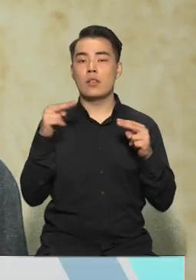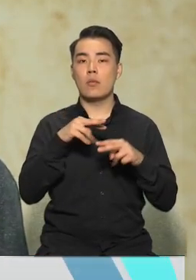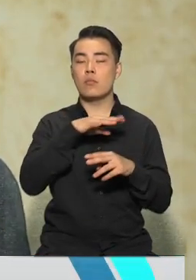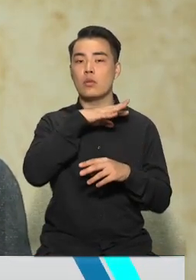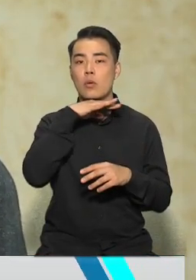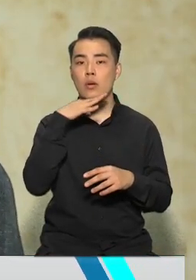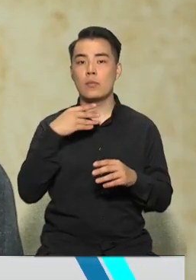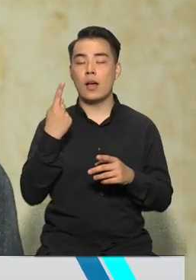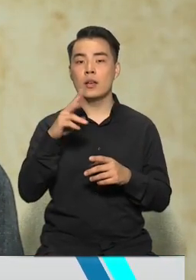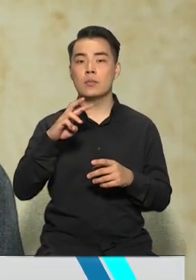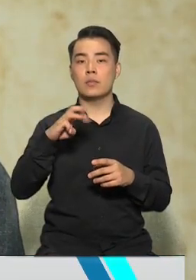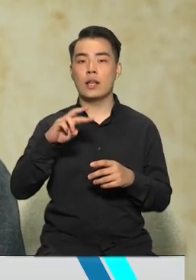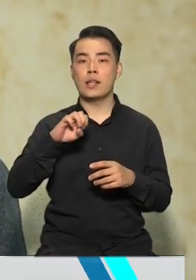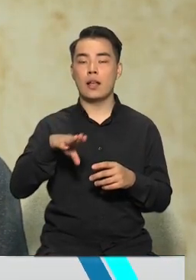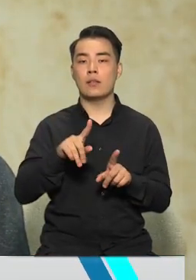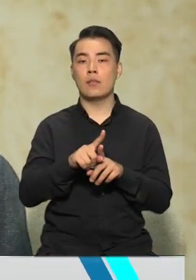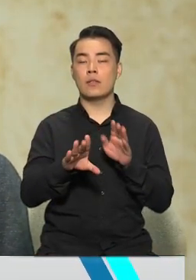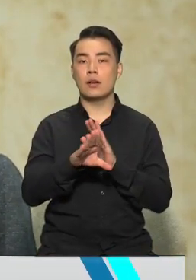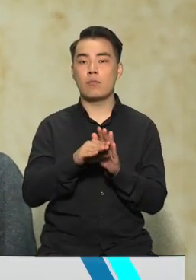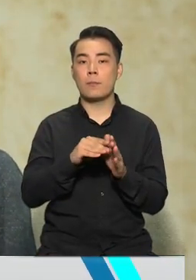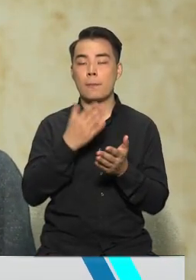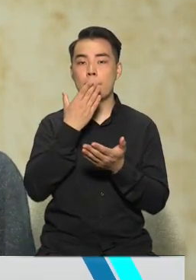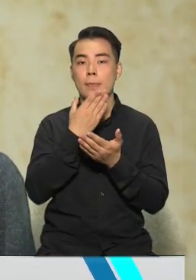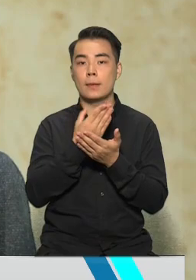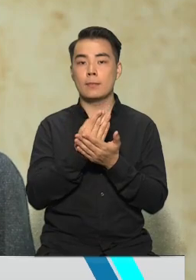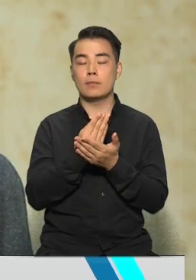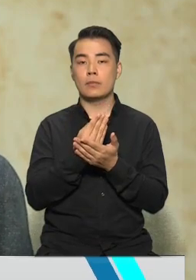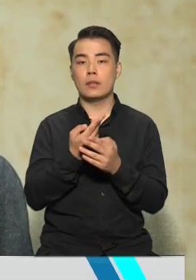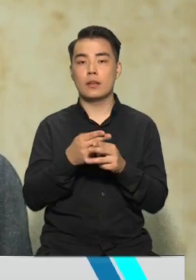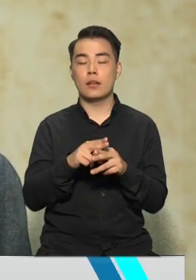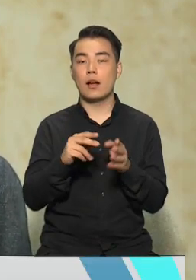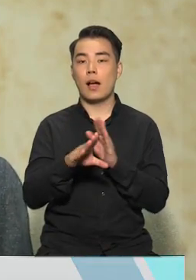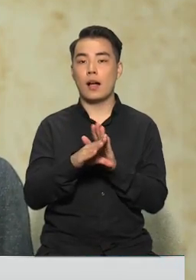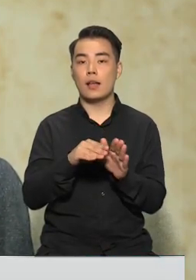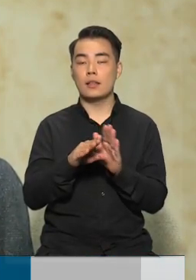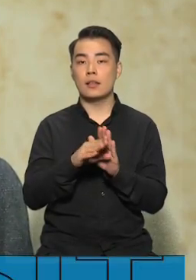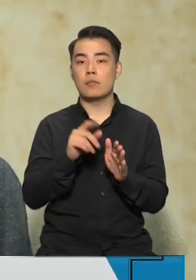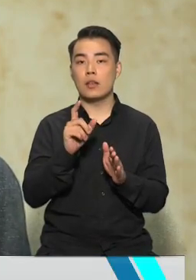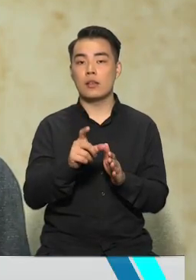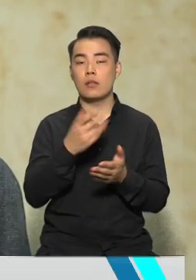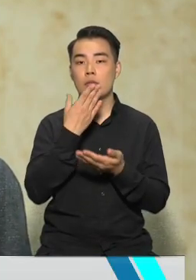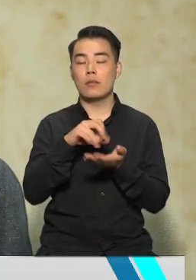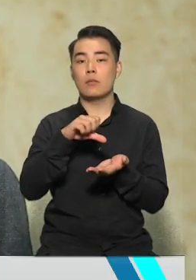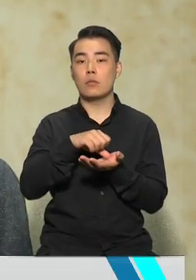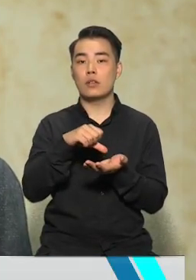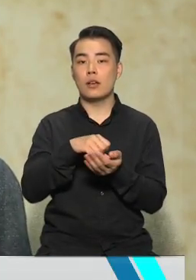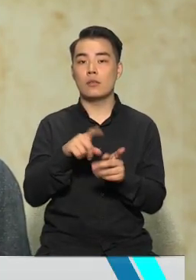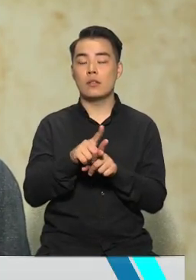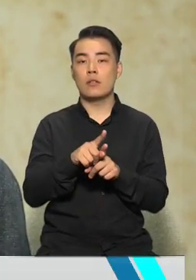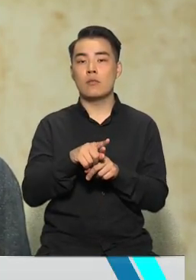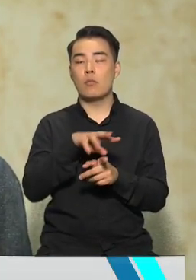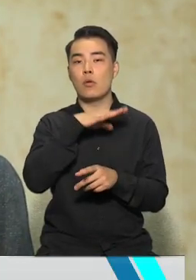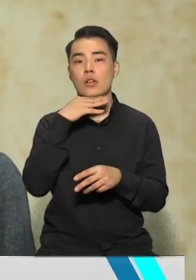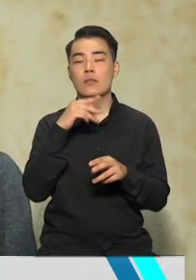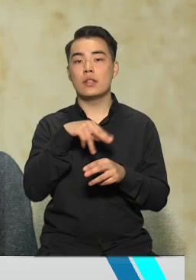уақытта бір мандаттық жүйе деген бар. Сол бір мандаттық жүйеде сол кандидаттардың өздерінің сенімді өкілдері отырады. Ол жерде байқаушы неғұрлым